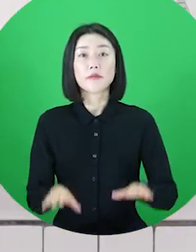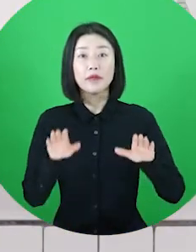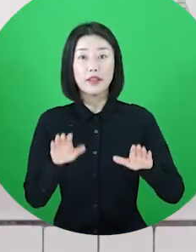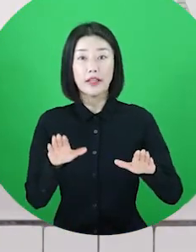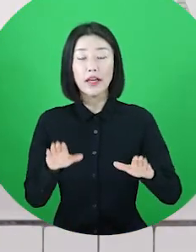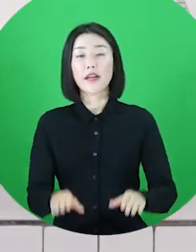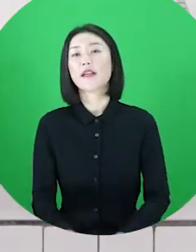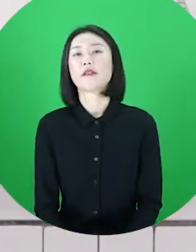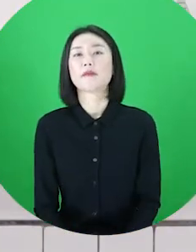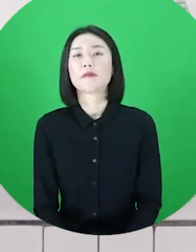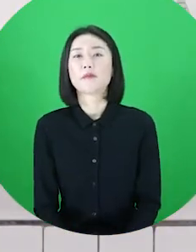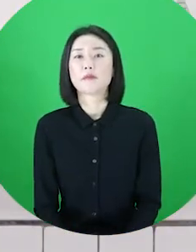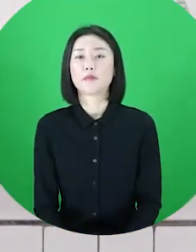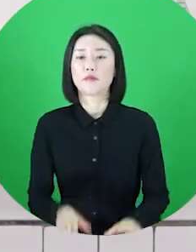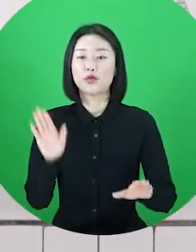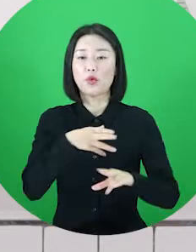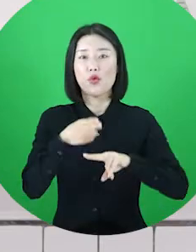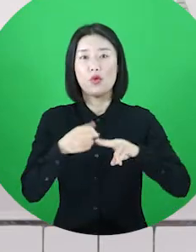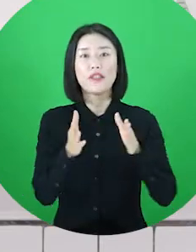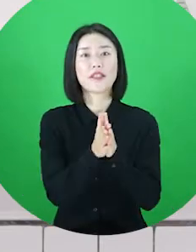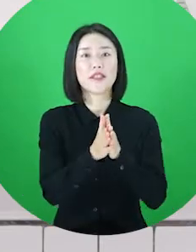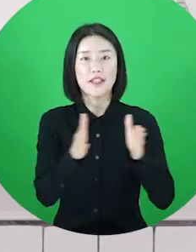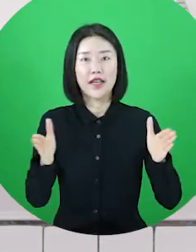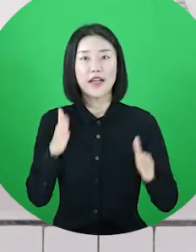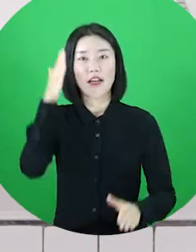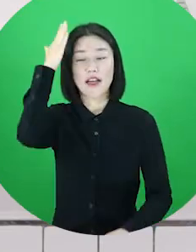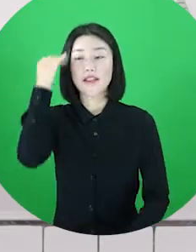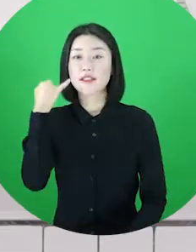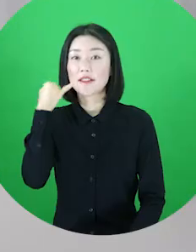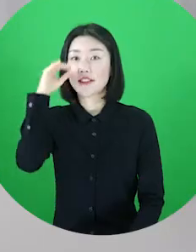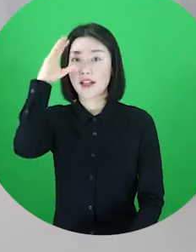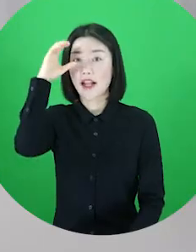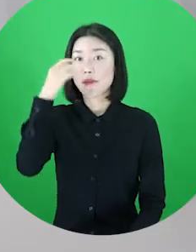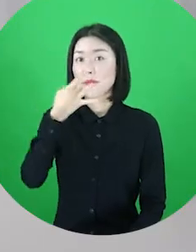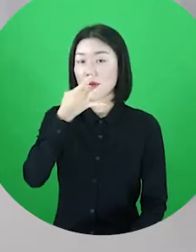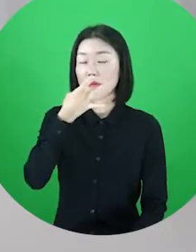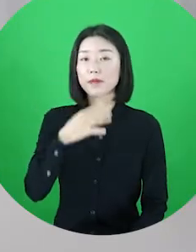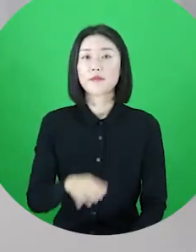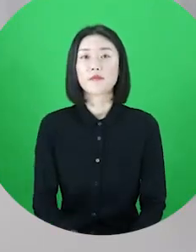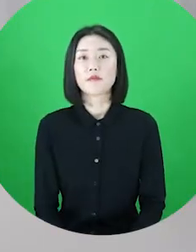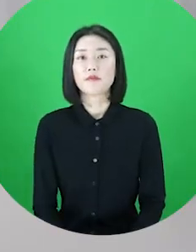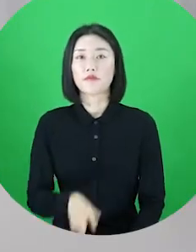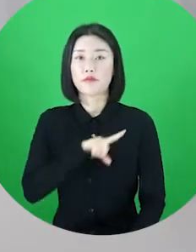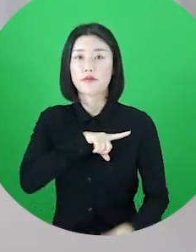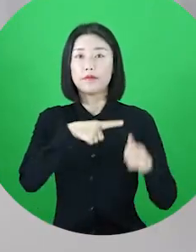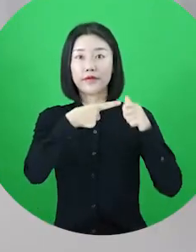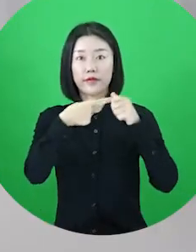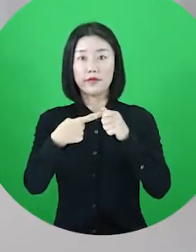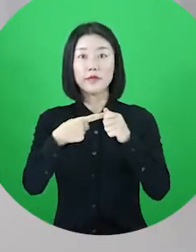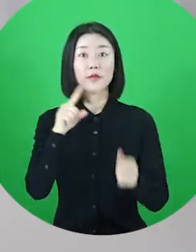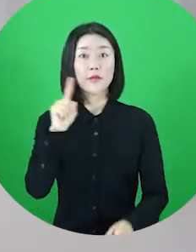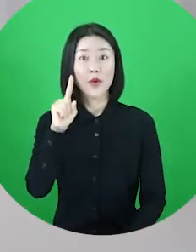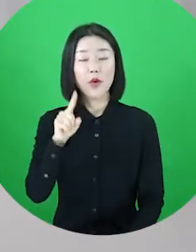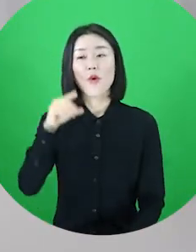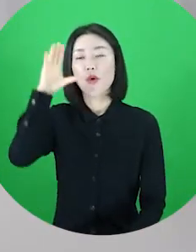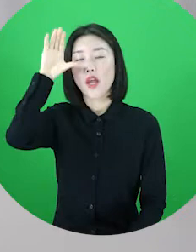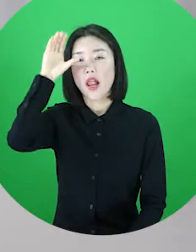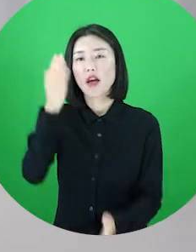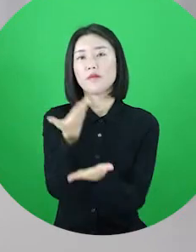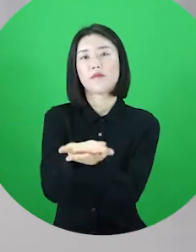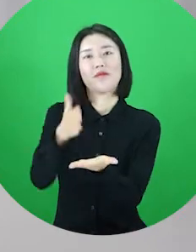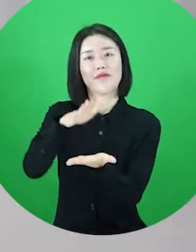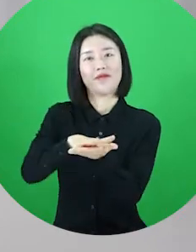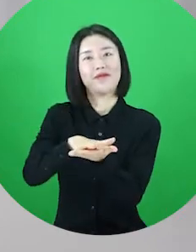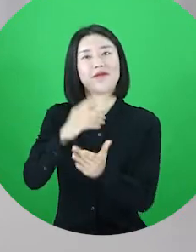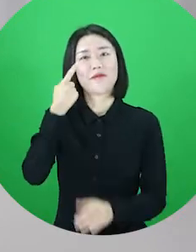이제 바로 간장 계란밥을 만들어 보겠습니다. 가장 먼저 계란 후라이를 만들